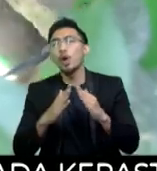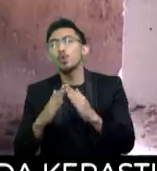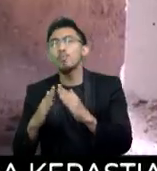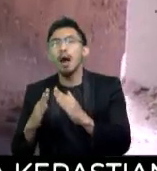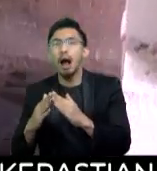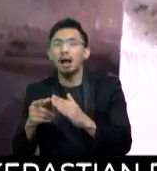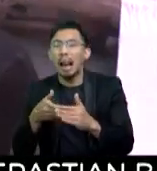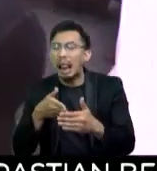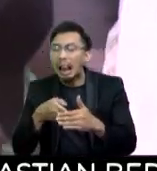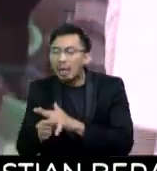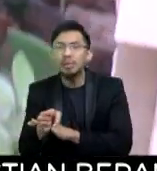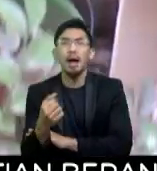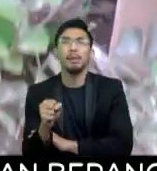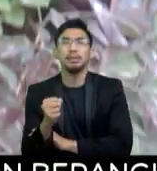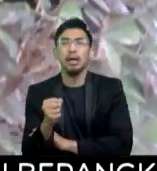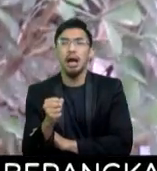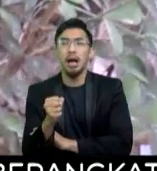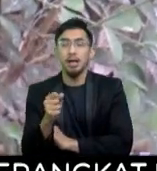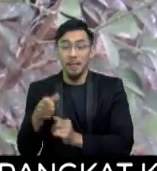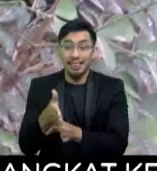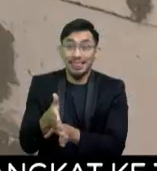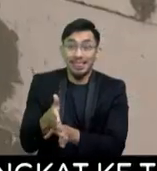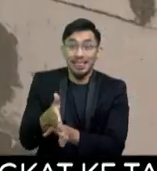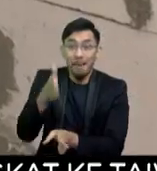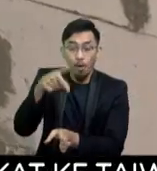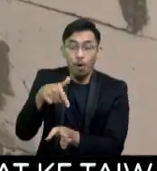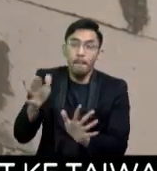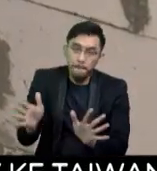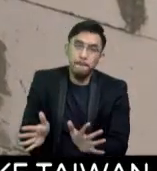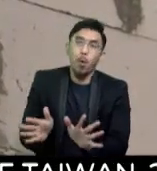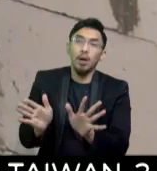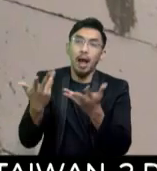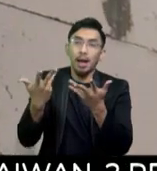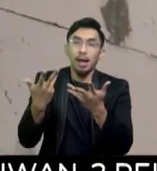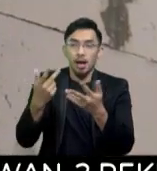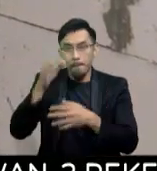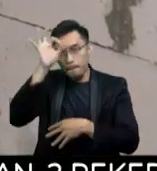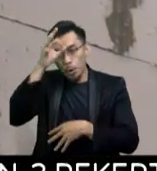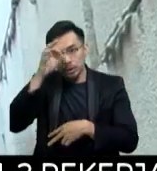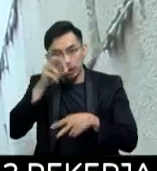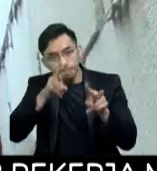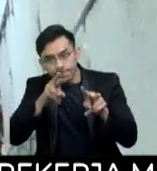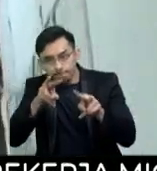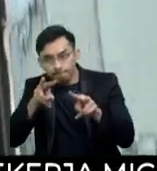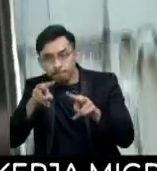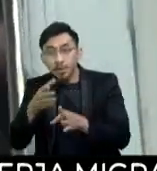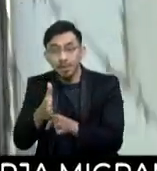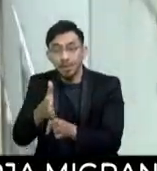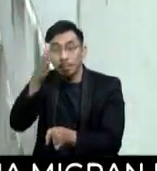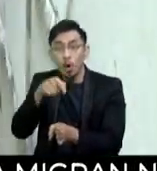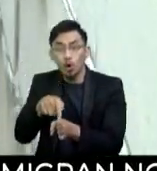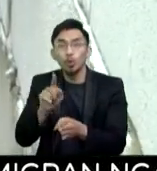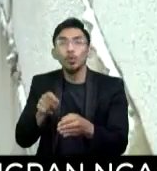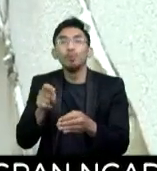Timur. Pembongkaran tembok dimonitoring petugas kelurahan, kecamatan, dan polisi. Sebagian tembok dipakai sebagai akses jalan 1